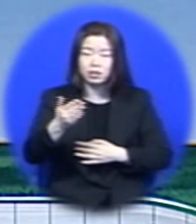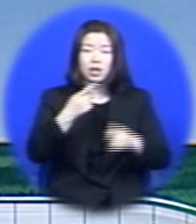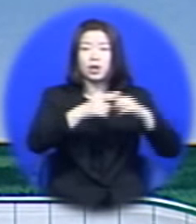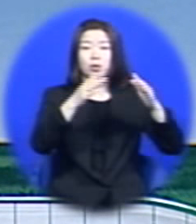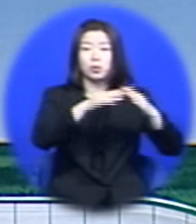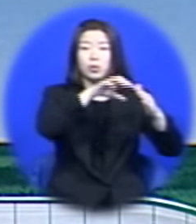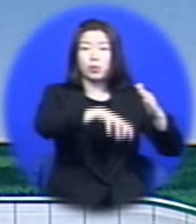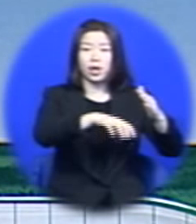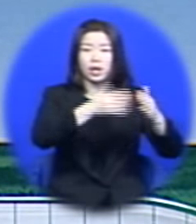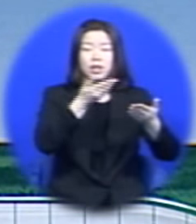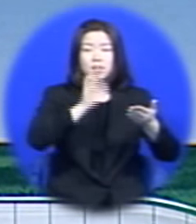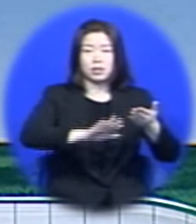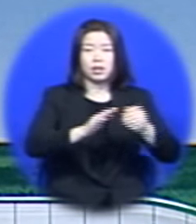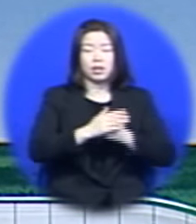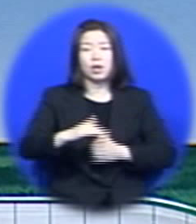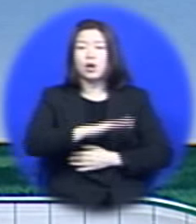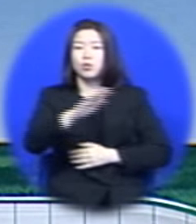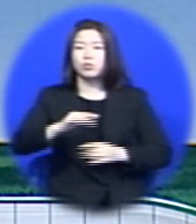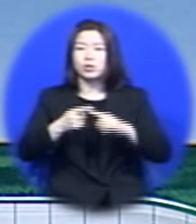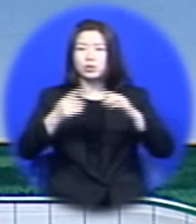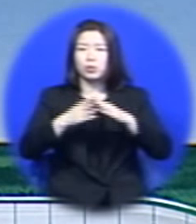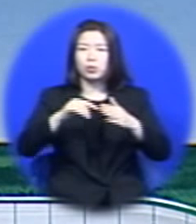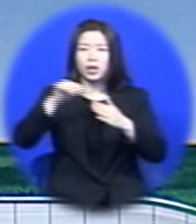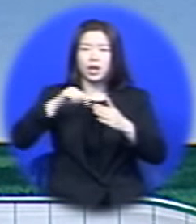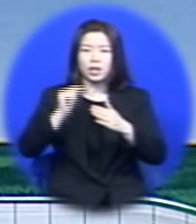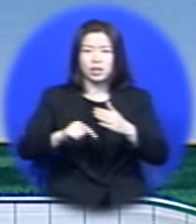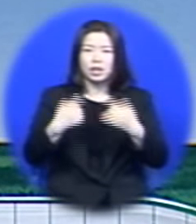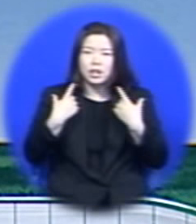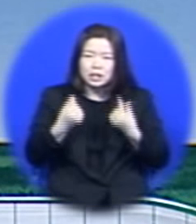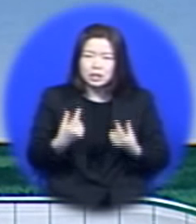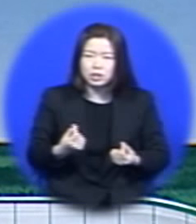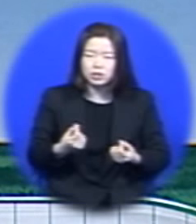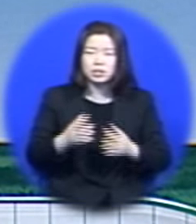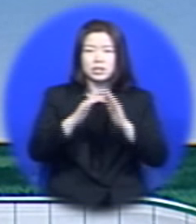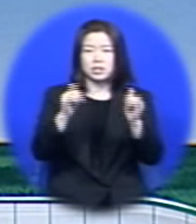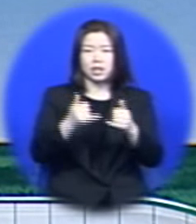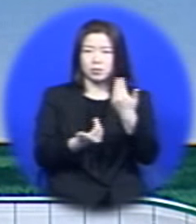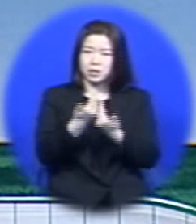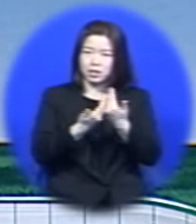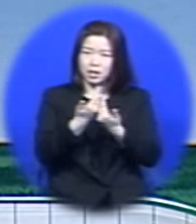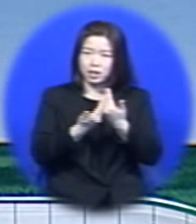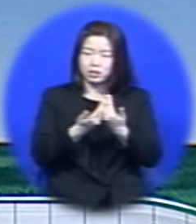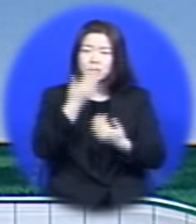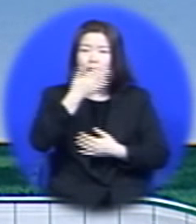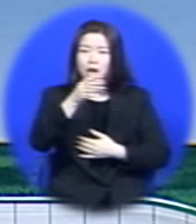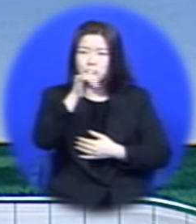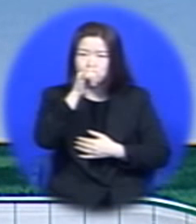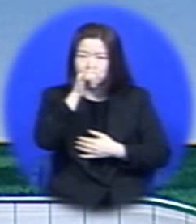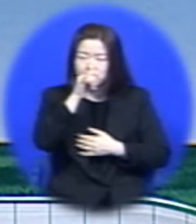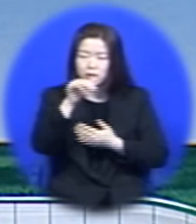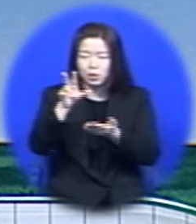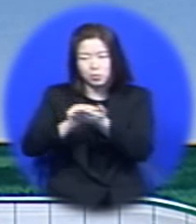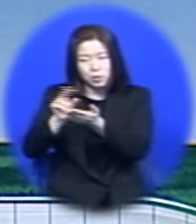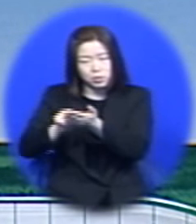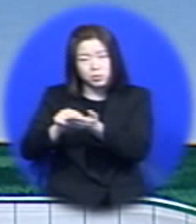그러나 우리 안에 여전히 사람이 갈등할 수 있는 요소들이 있습니다.